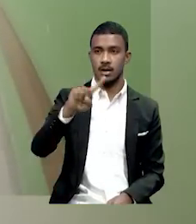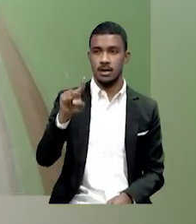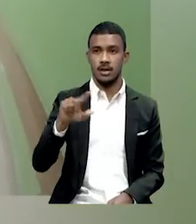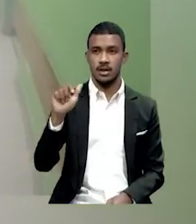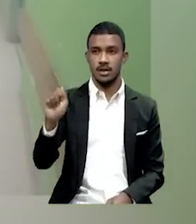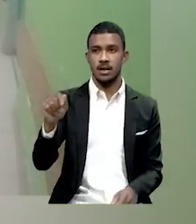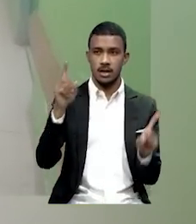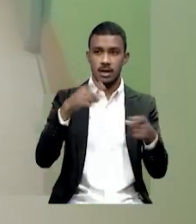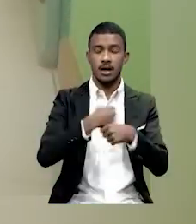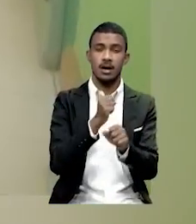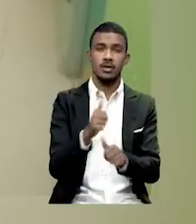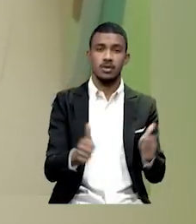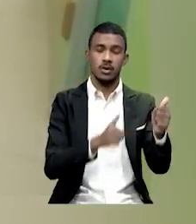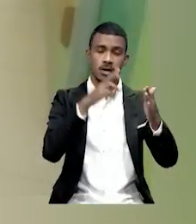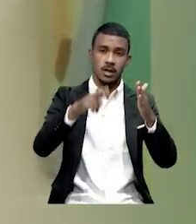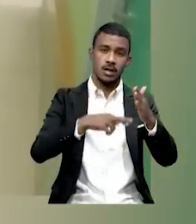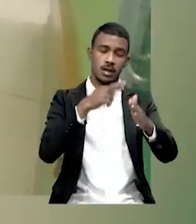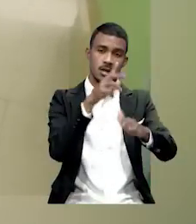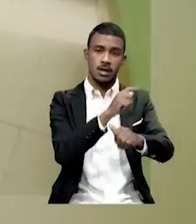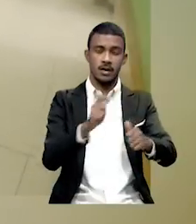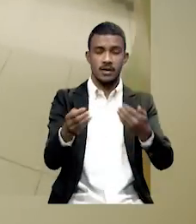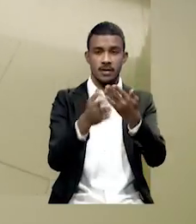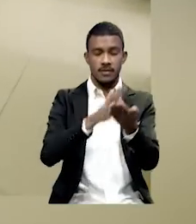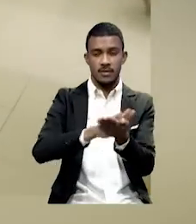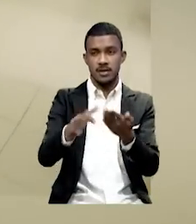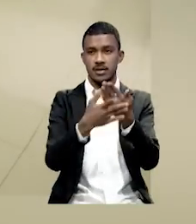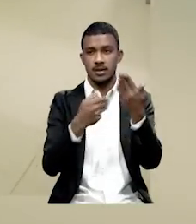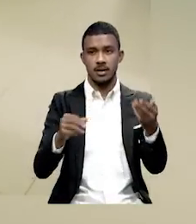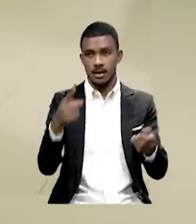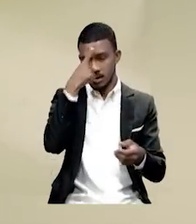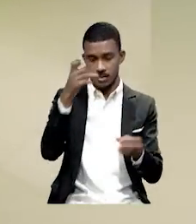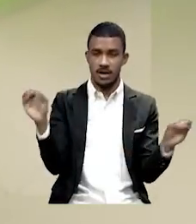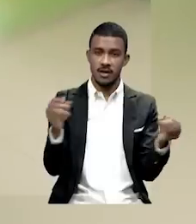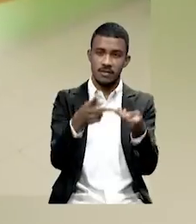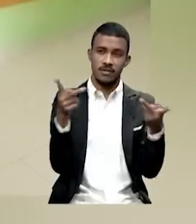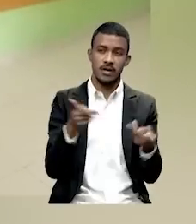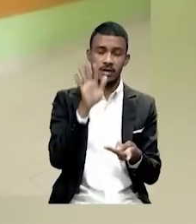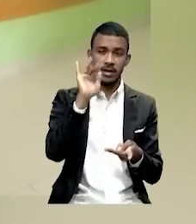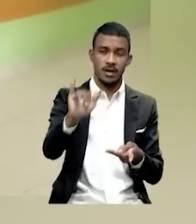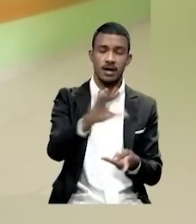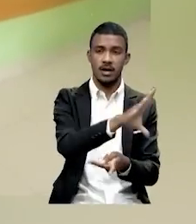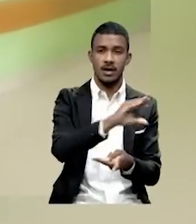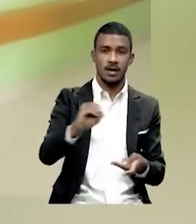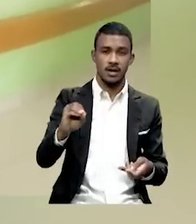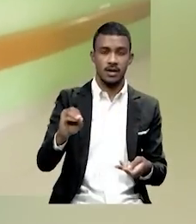vida toma mas bem difícil tamba lá ia fato impróprio rudi bele realiza nem me furak né